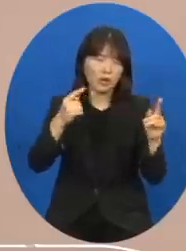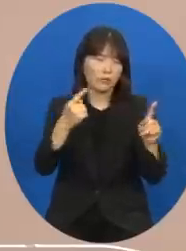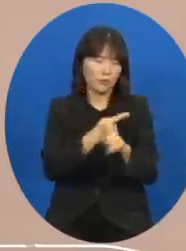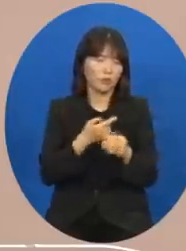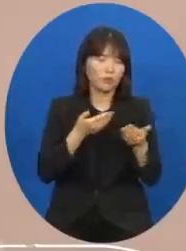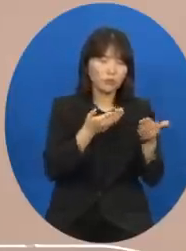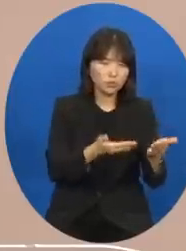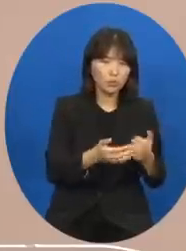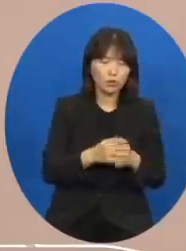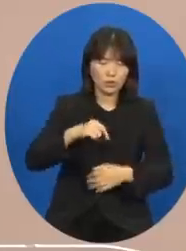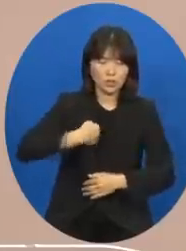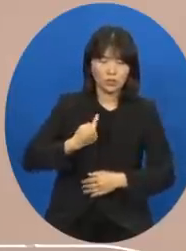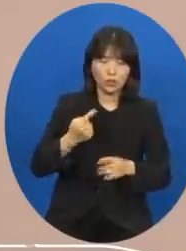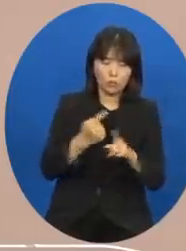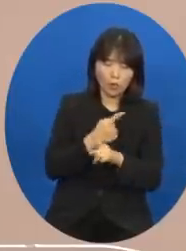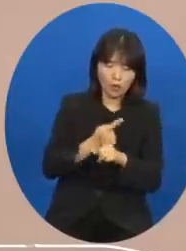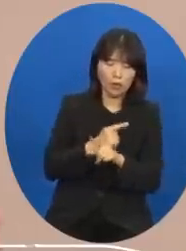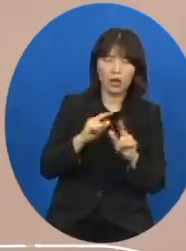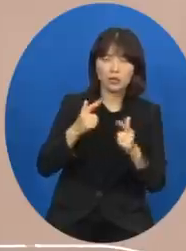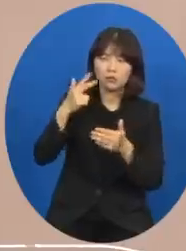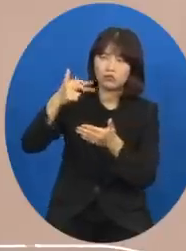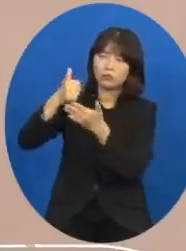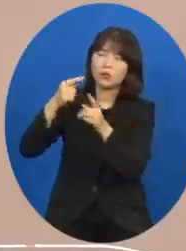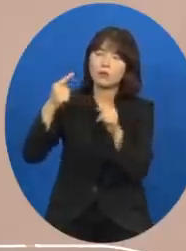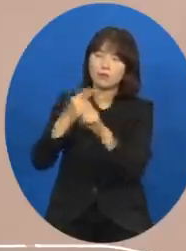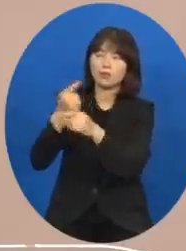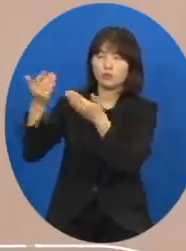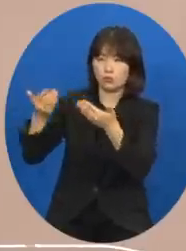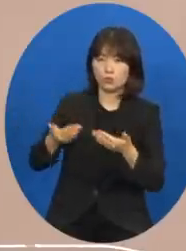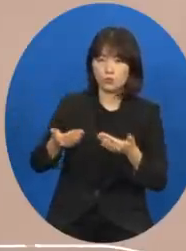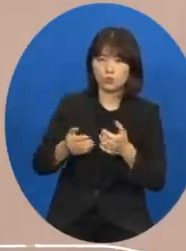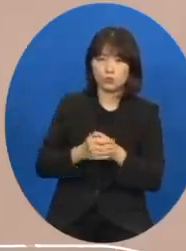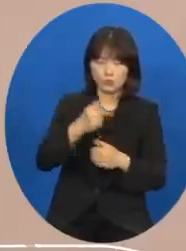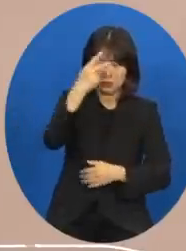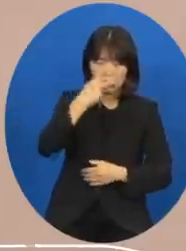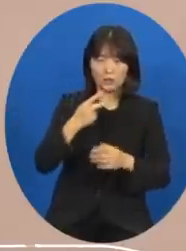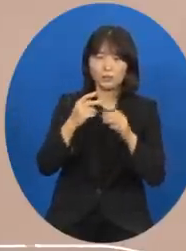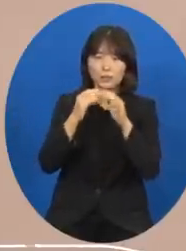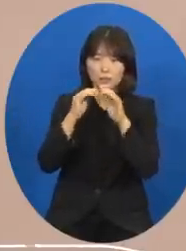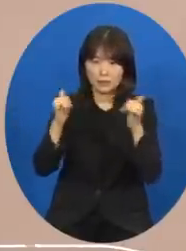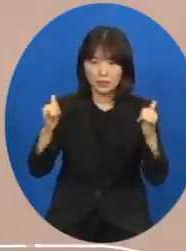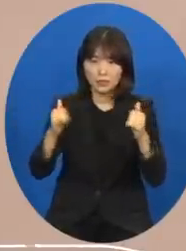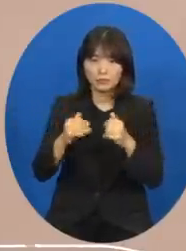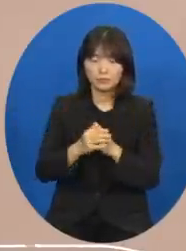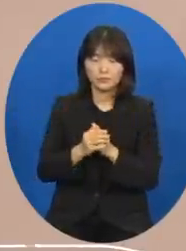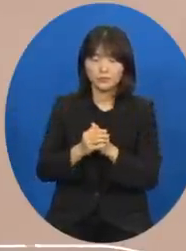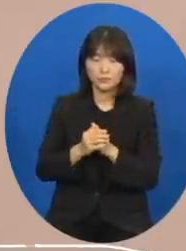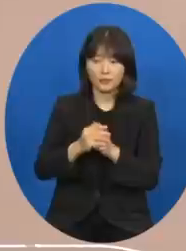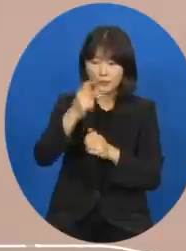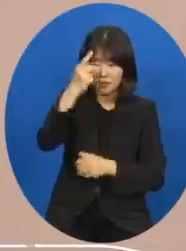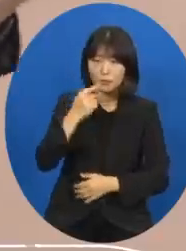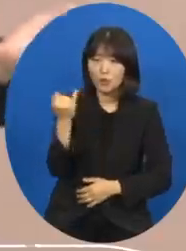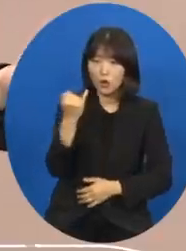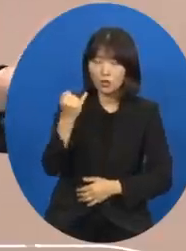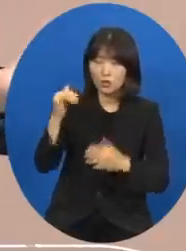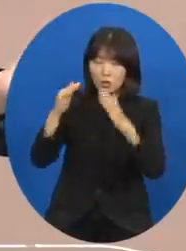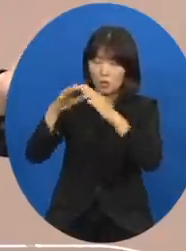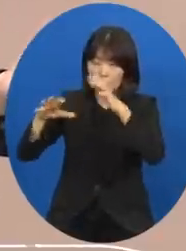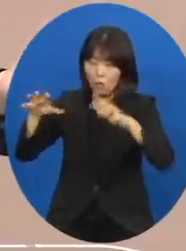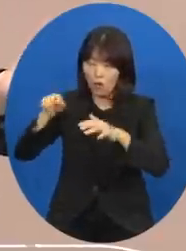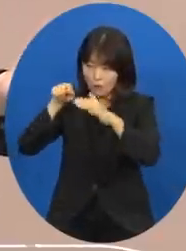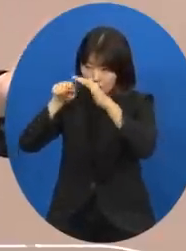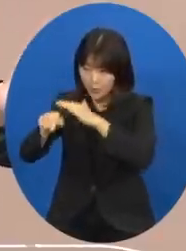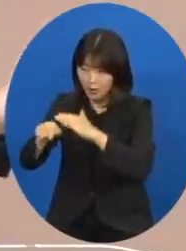자기 삶을 바꾸는 게 아니고 사마리아 사람들이 사마리아 여인이 동네에 들어가서 그리스도를